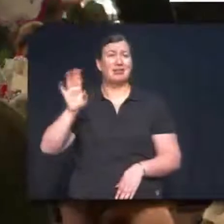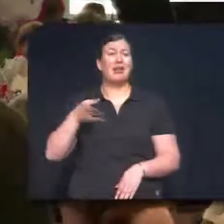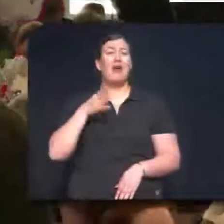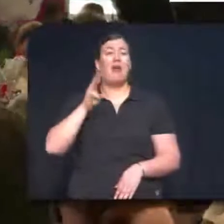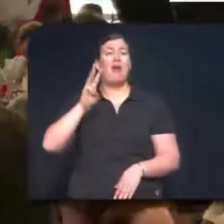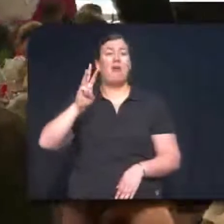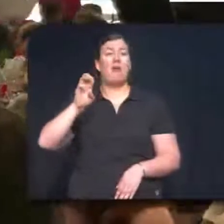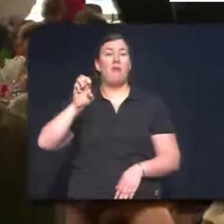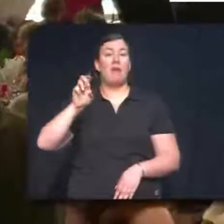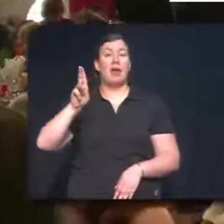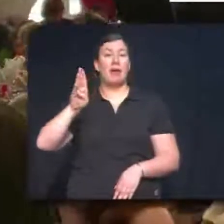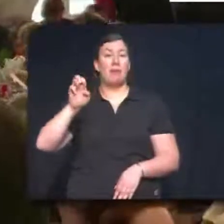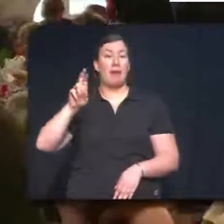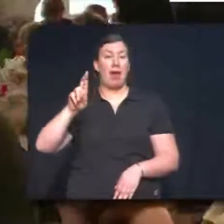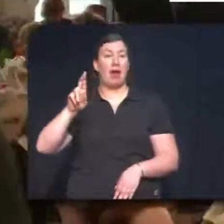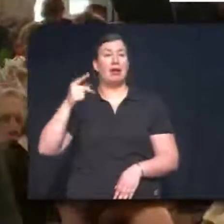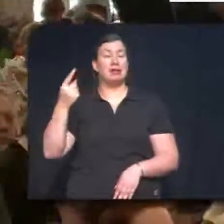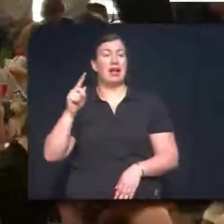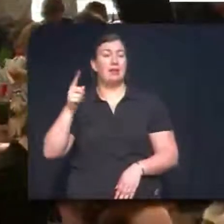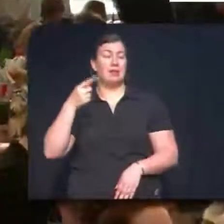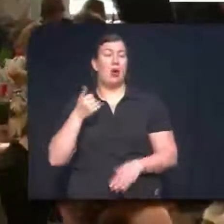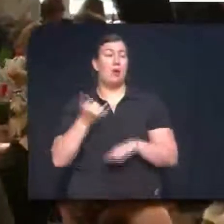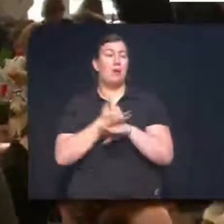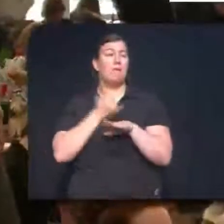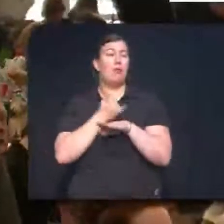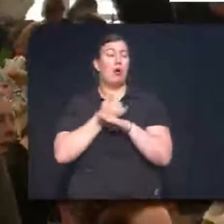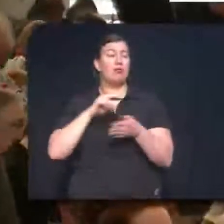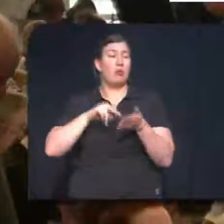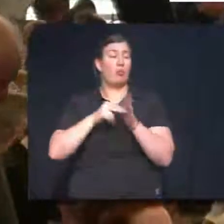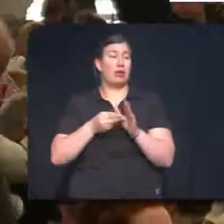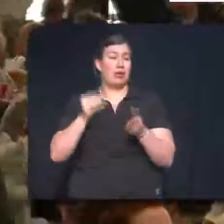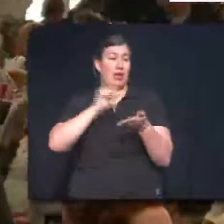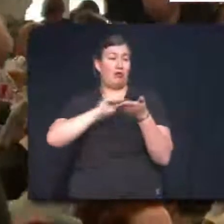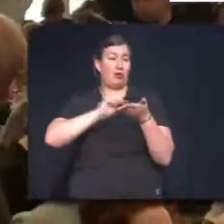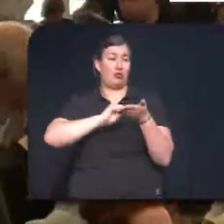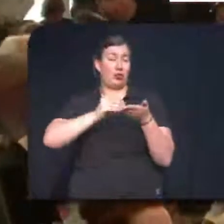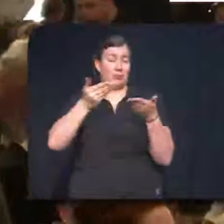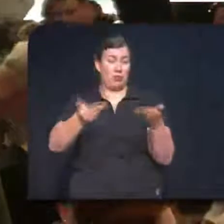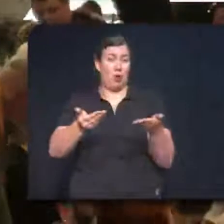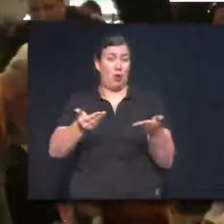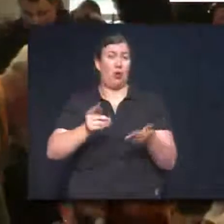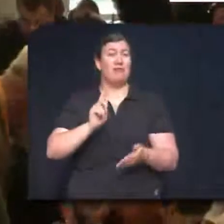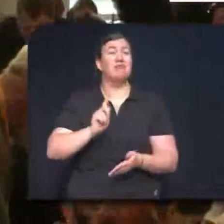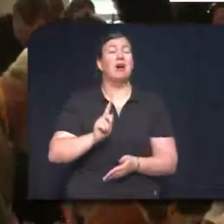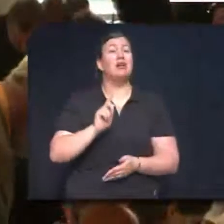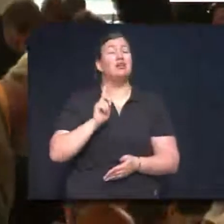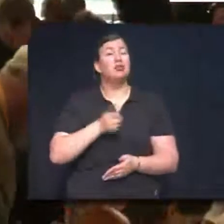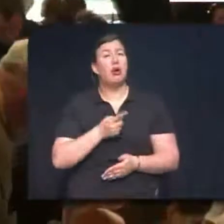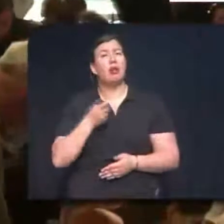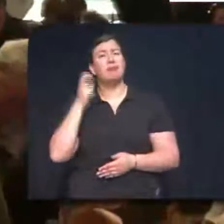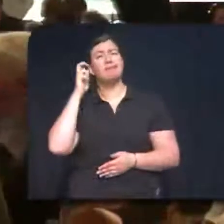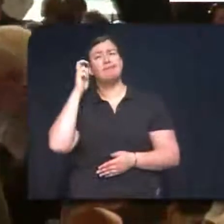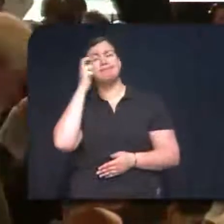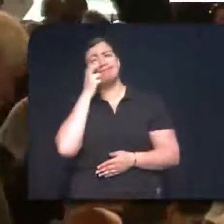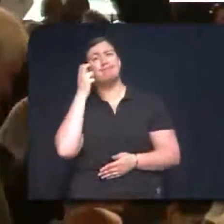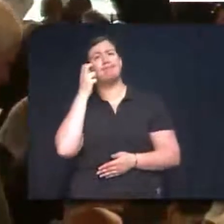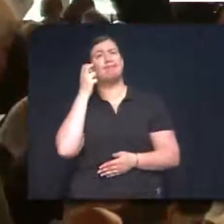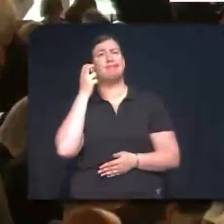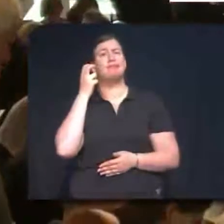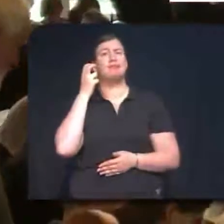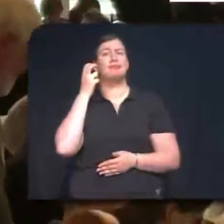beschrieben wird sollte man eben immer versteht es versuchen die